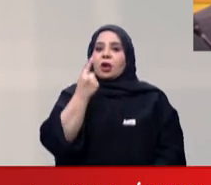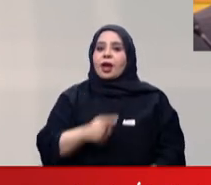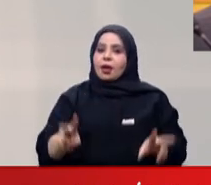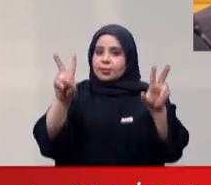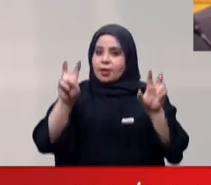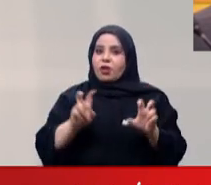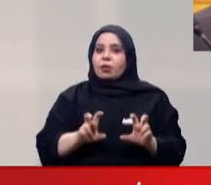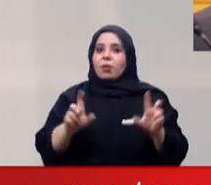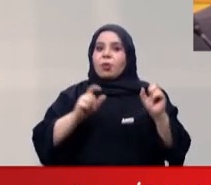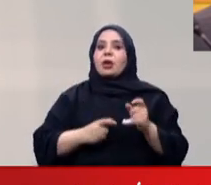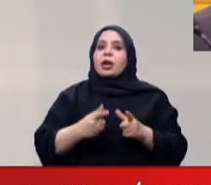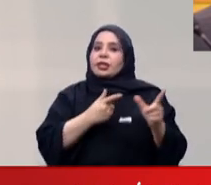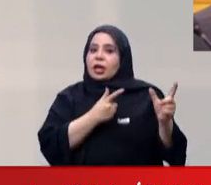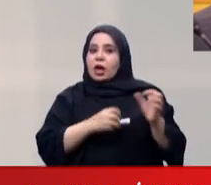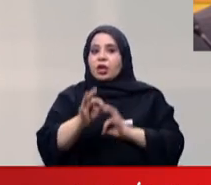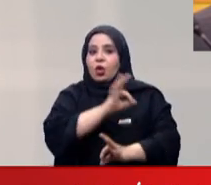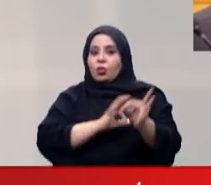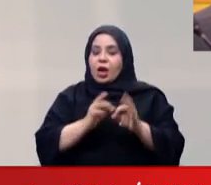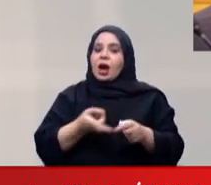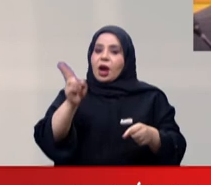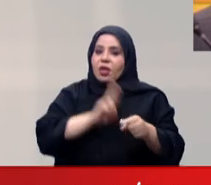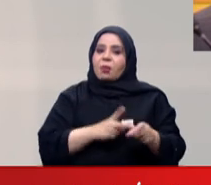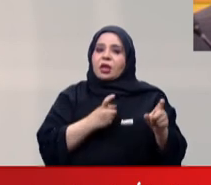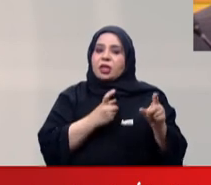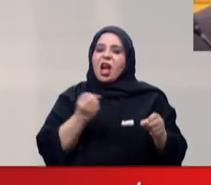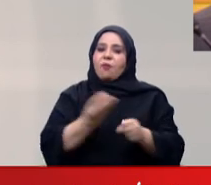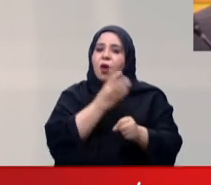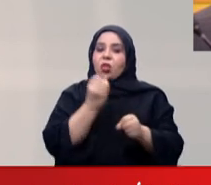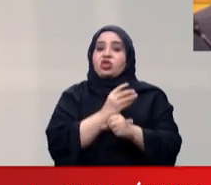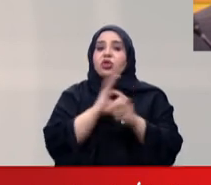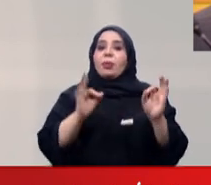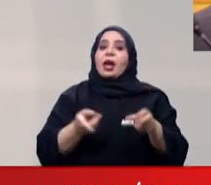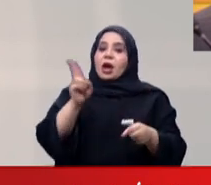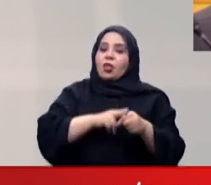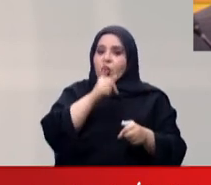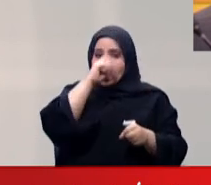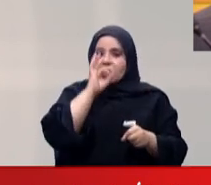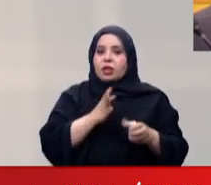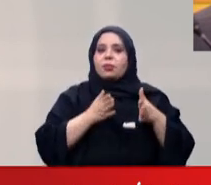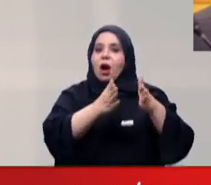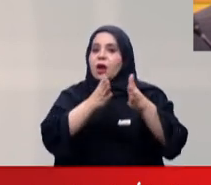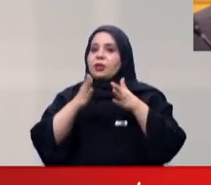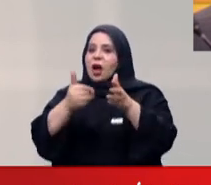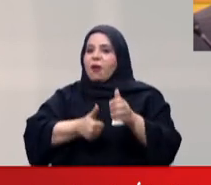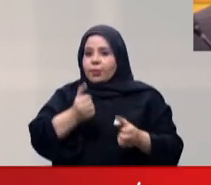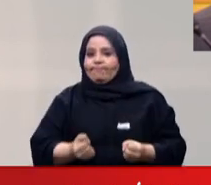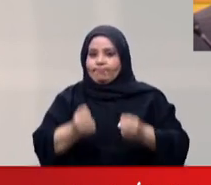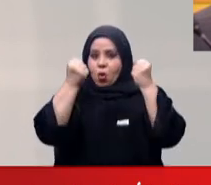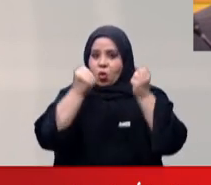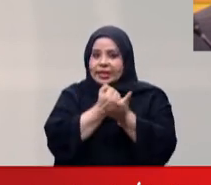من انتشار الأسلحة النووية وأسلحة الدمار الشامل من خلال آلية فعالة لنزع هذه الأسلحة